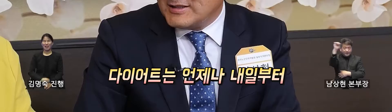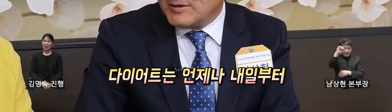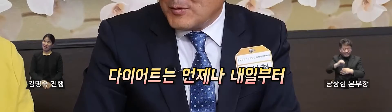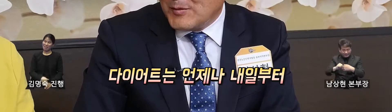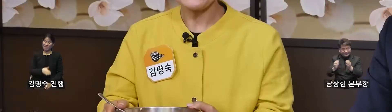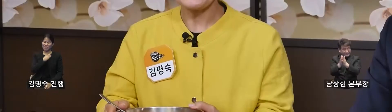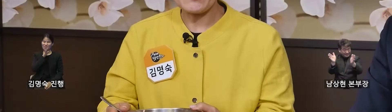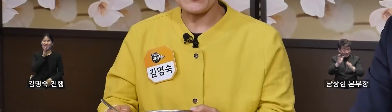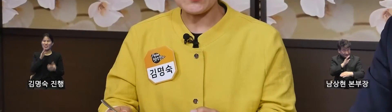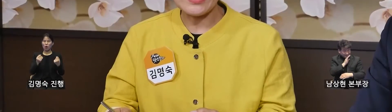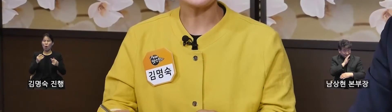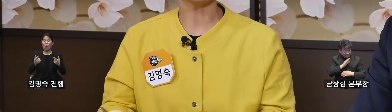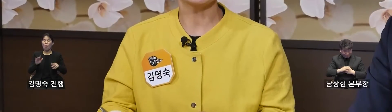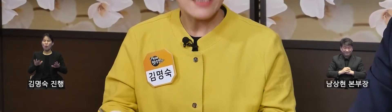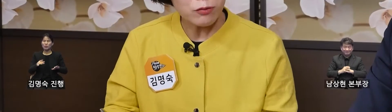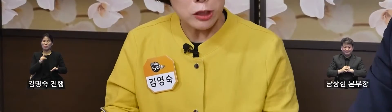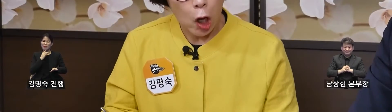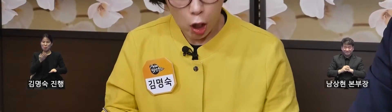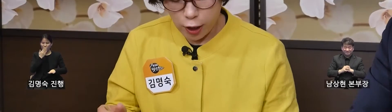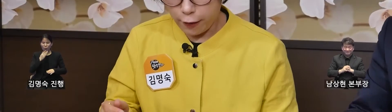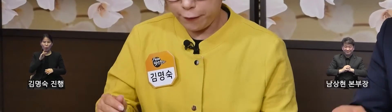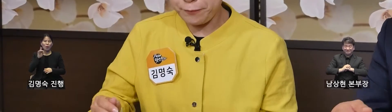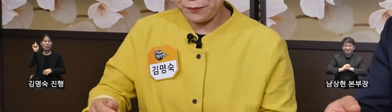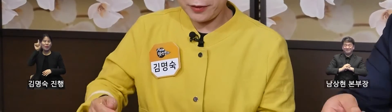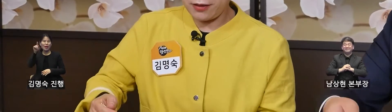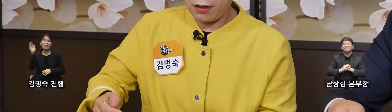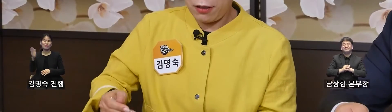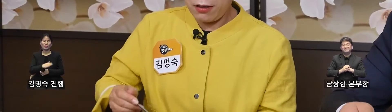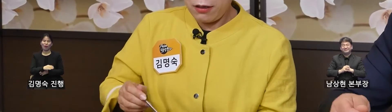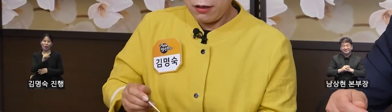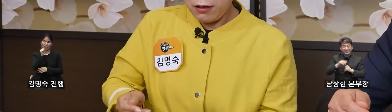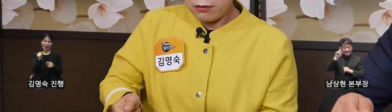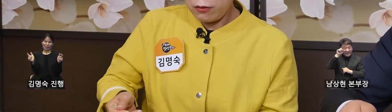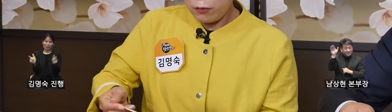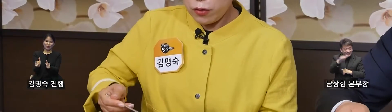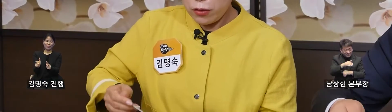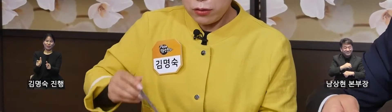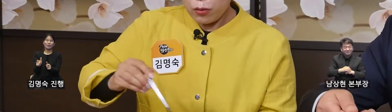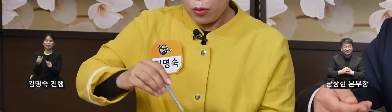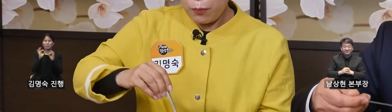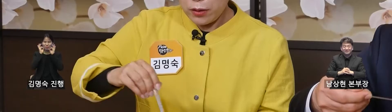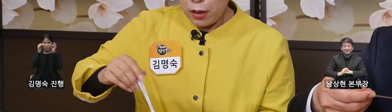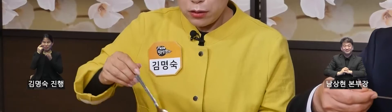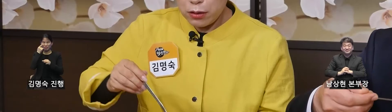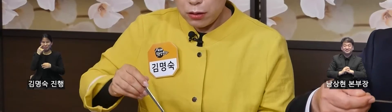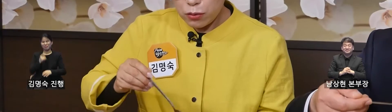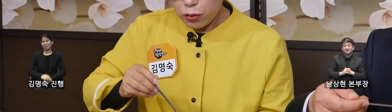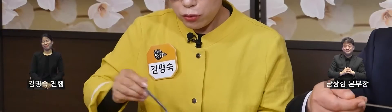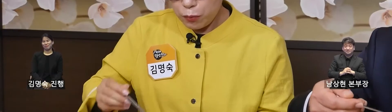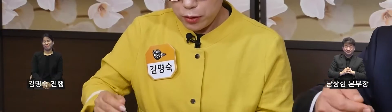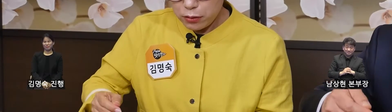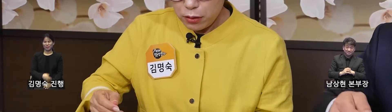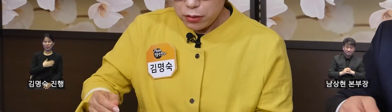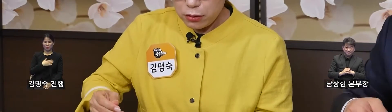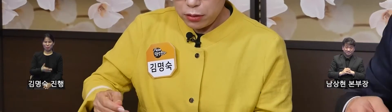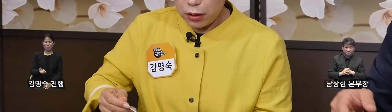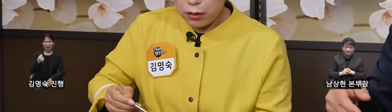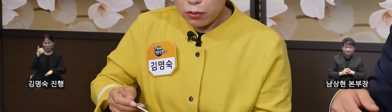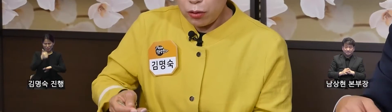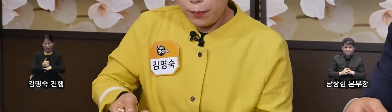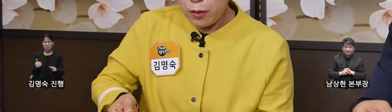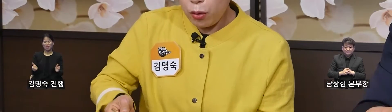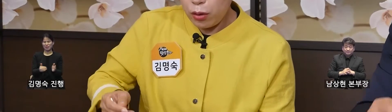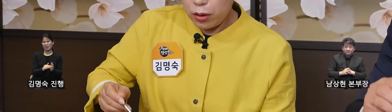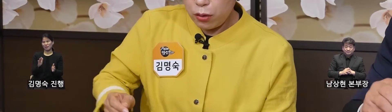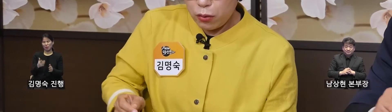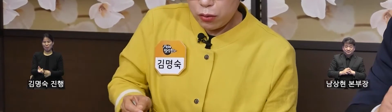오늘만 드시고. 네 오늘만 먹고 다이어트는 네. 내일부터. 네, 네. 내일부터 자, 하시는 거고. 그럼 저희들도 이제 빨리 끝날 시간이 다